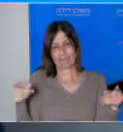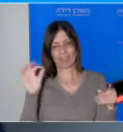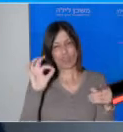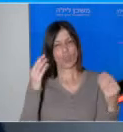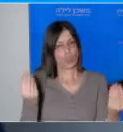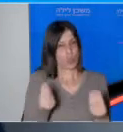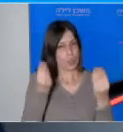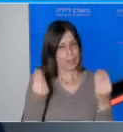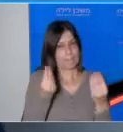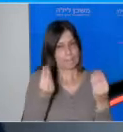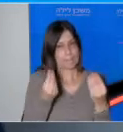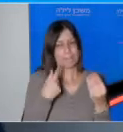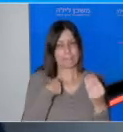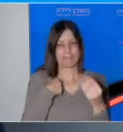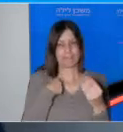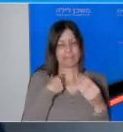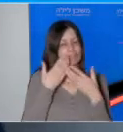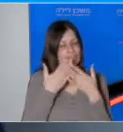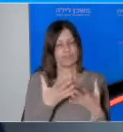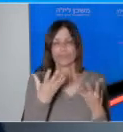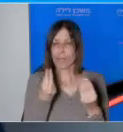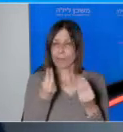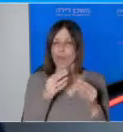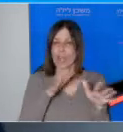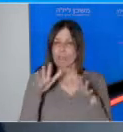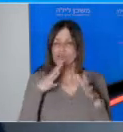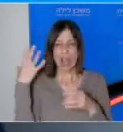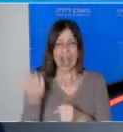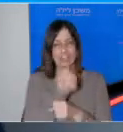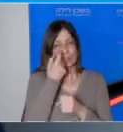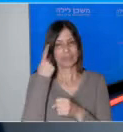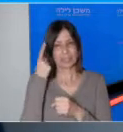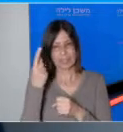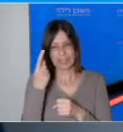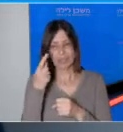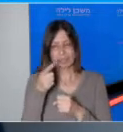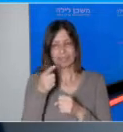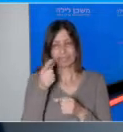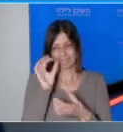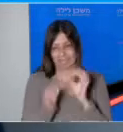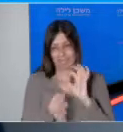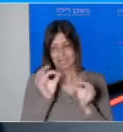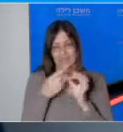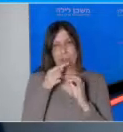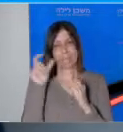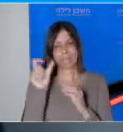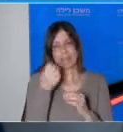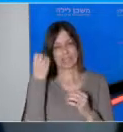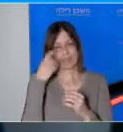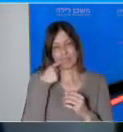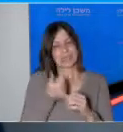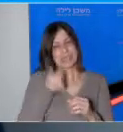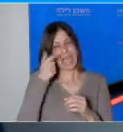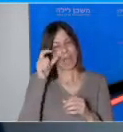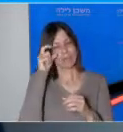של תחומים, בהם סייענו רבות לממשלה להגשים את מדיניותה בגבולות הדין, וזה לא מרים באלמה מה שאמר שר המשפטים, אני